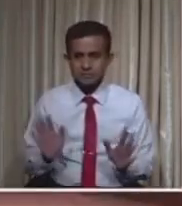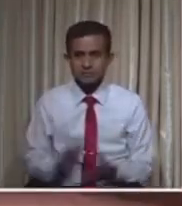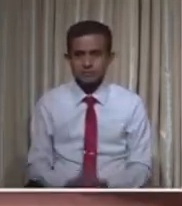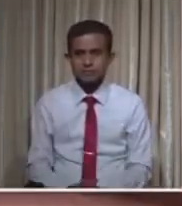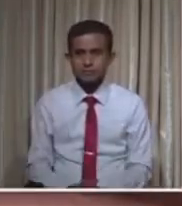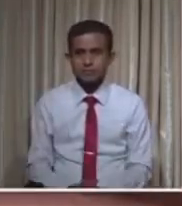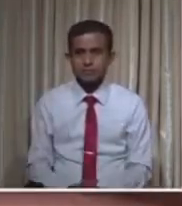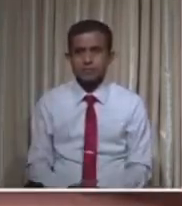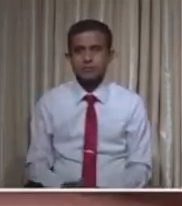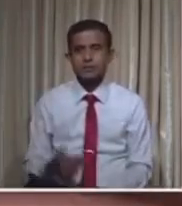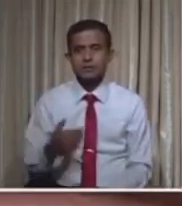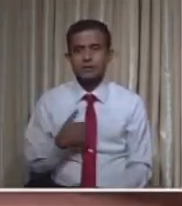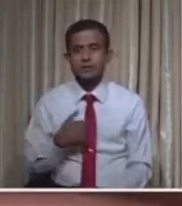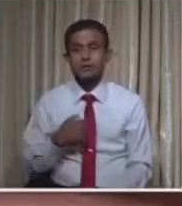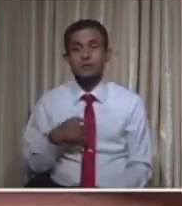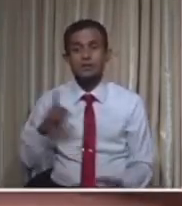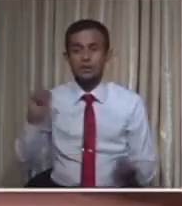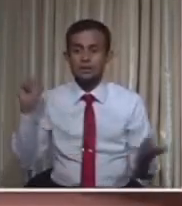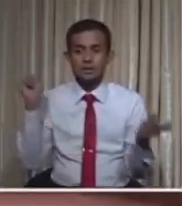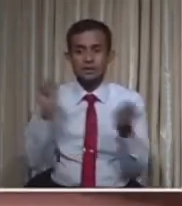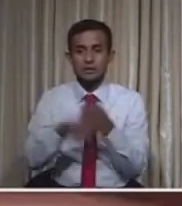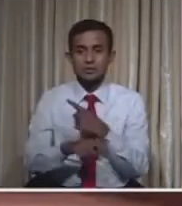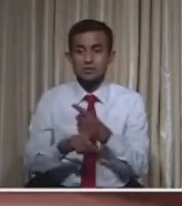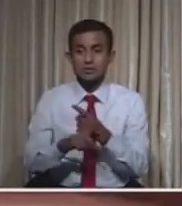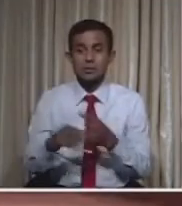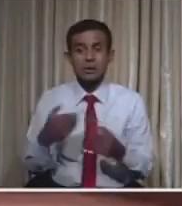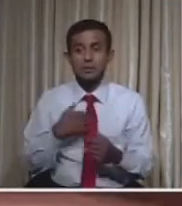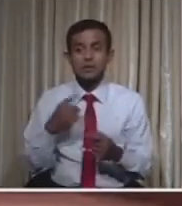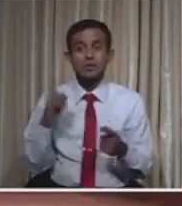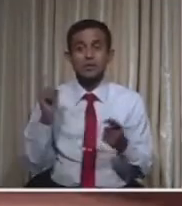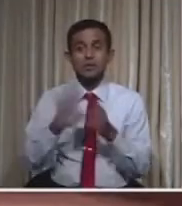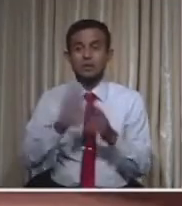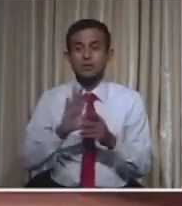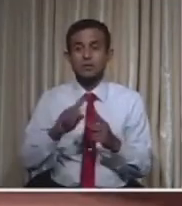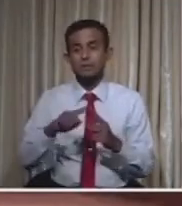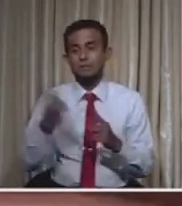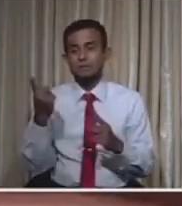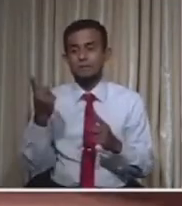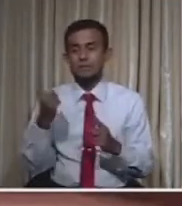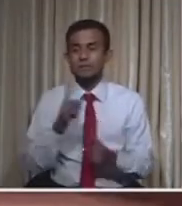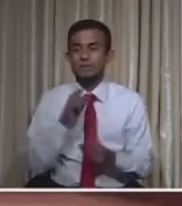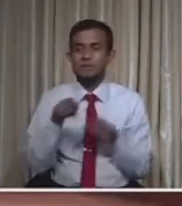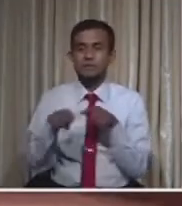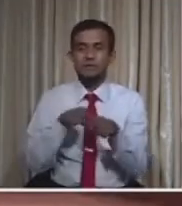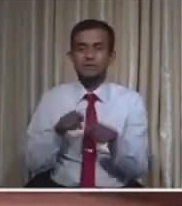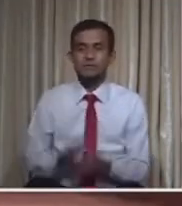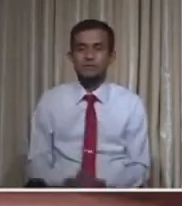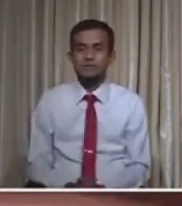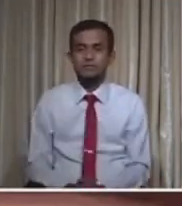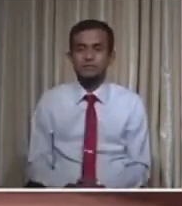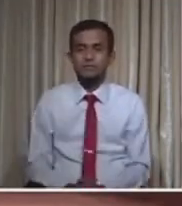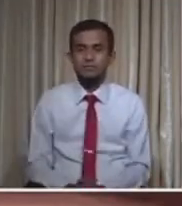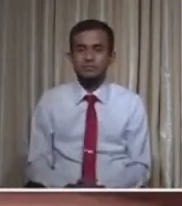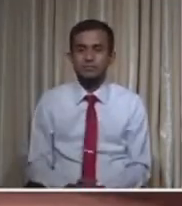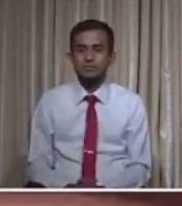ඒක නිසා අපි ගැහුවොත් ඔය කියන විදිහට නෙවෙයි ගහන්න වෙන විදිහකට. ඒකත් මං කියන්නට ඕනේ.